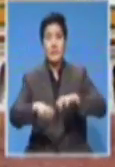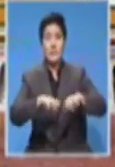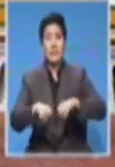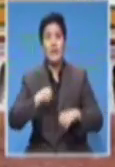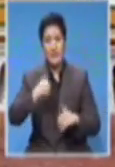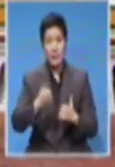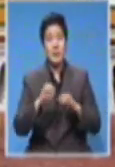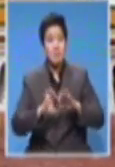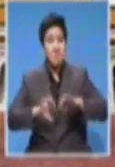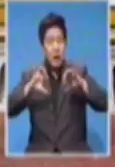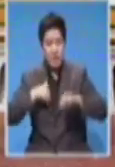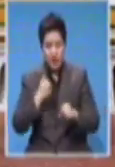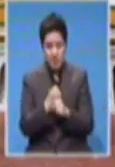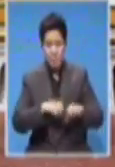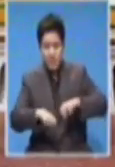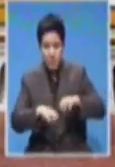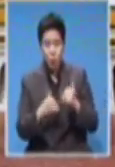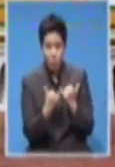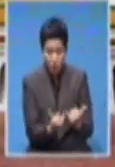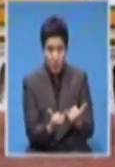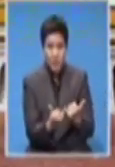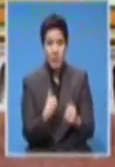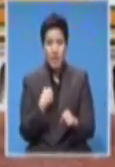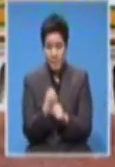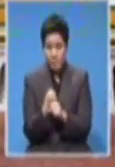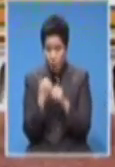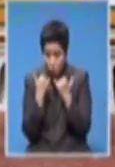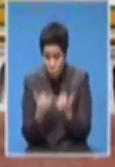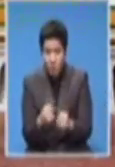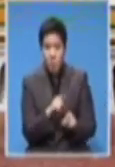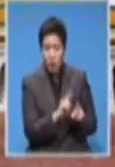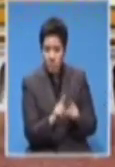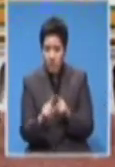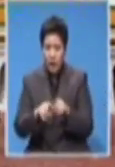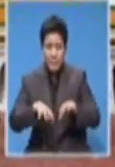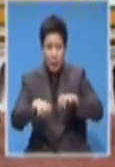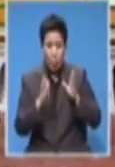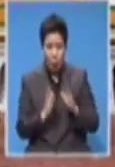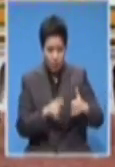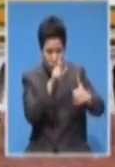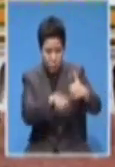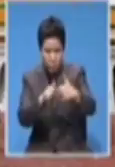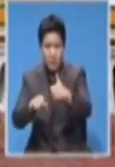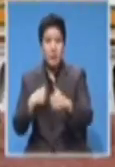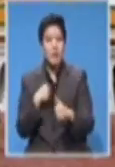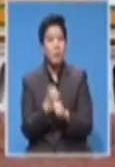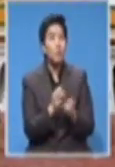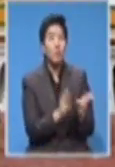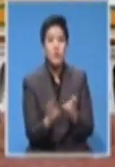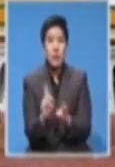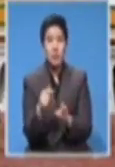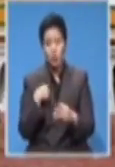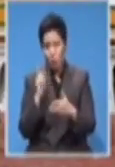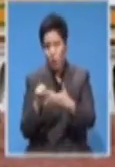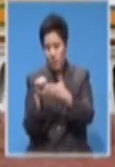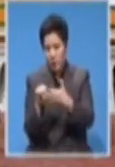จุบันการปฏิบัติการในปัจจุบันประสิทธิภาพในปัจจุบันนะครับแล้วเรื่องการบริหารทรัพยากรมนุษย์เนี่ยจะทำยังไงที่จะต้องแก้ปัญ